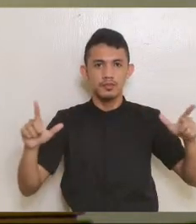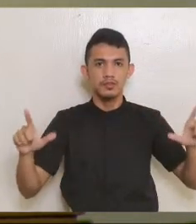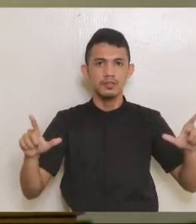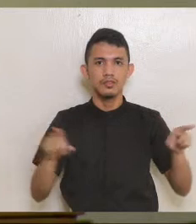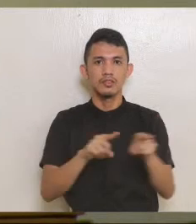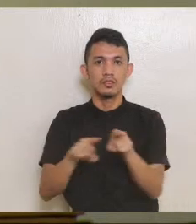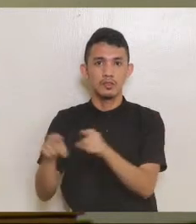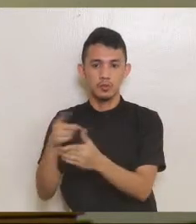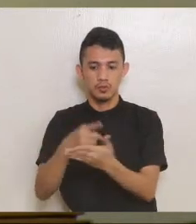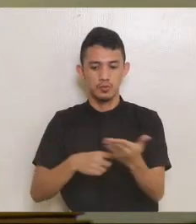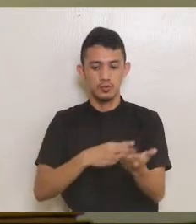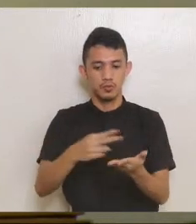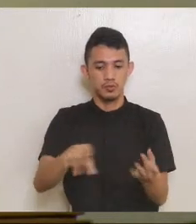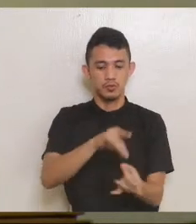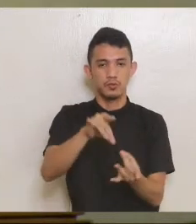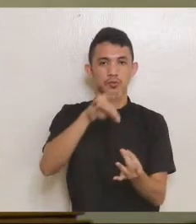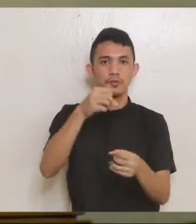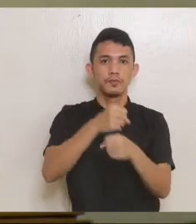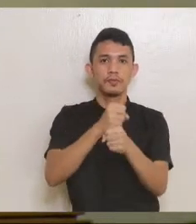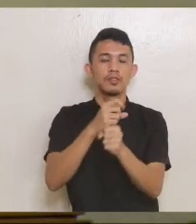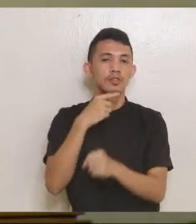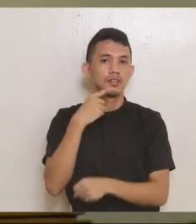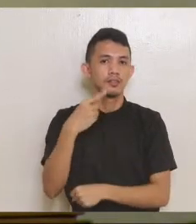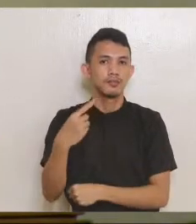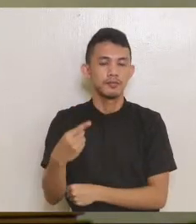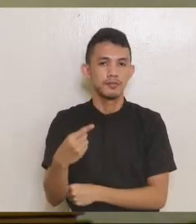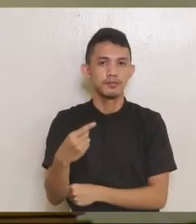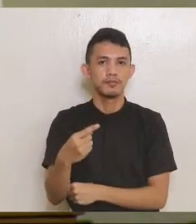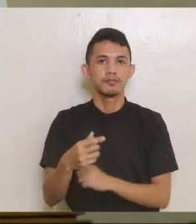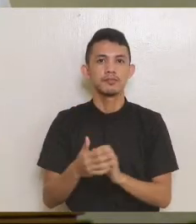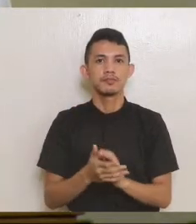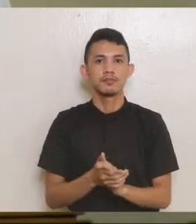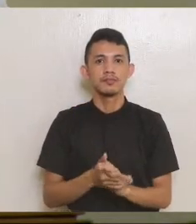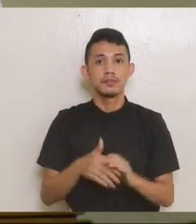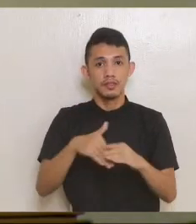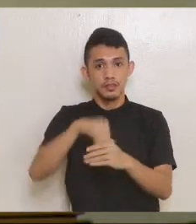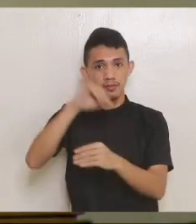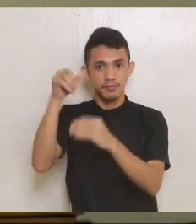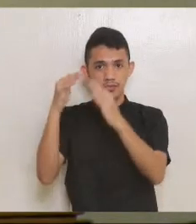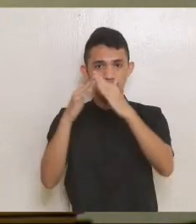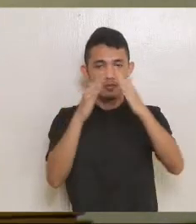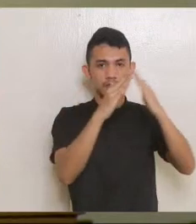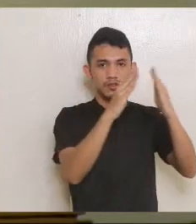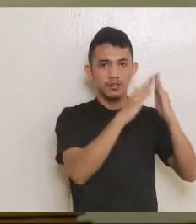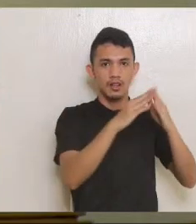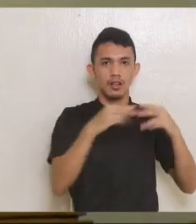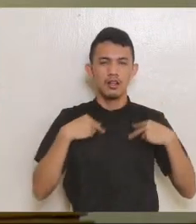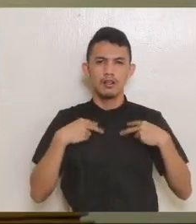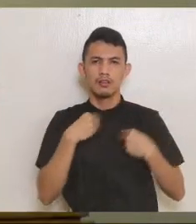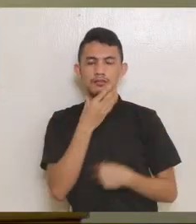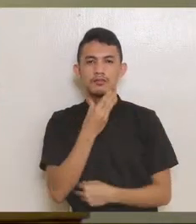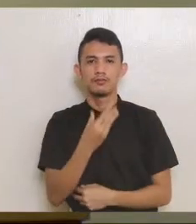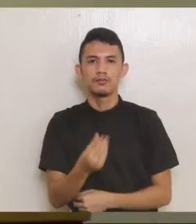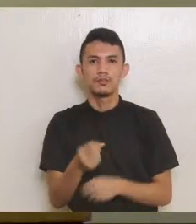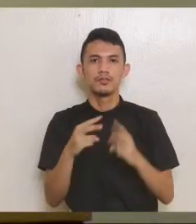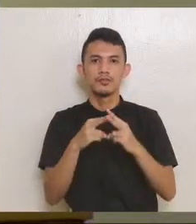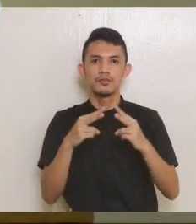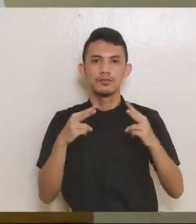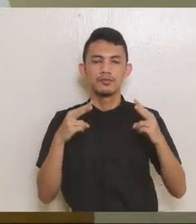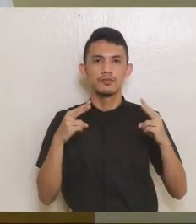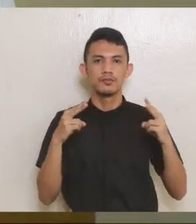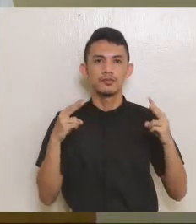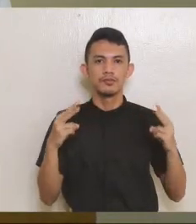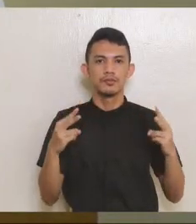gipasulti kanila sa Espiritu. Sa Jerusalem may mga Hudiyo nga relihiyoso kaayo nga gikan